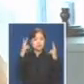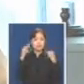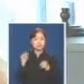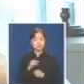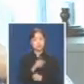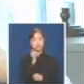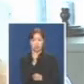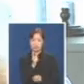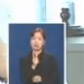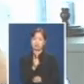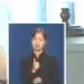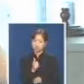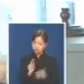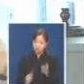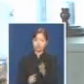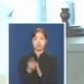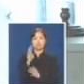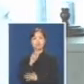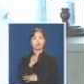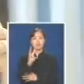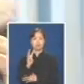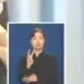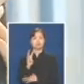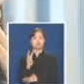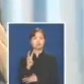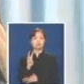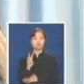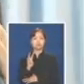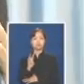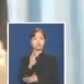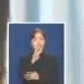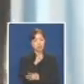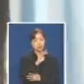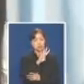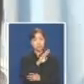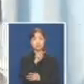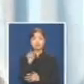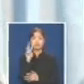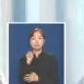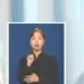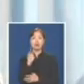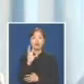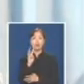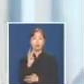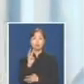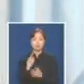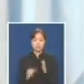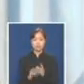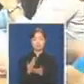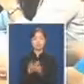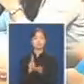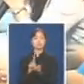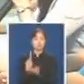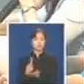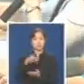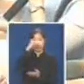ว่าทำยังไงให้เด็กยังอยู่ในโรงเรียนเพื่อเรียนต่อให้สูงขึ้น นโยบายของรัฐบาลคิดต่อนะเพราะว่าเป้าหมายเราเด็กเรียนจบเพื่อที่จะมีงานทำ